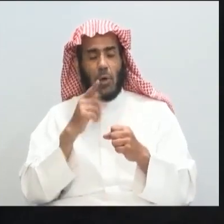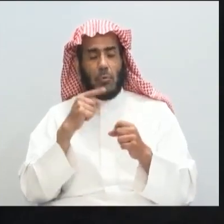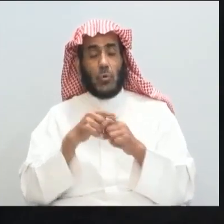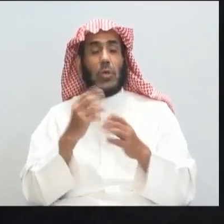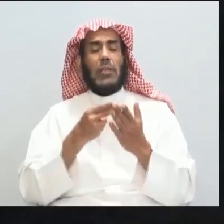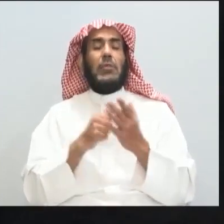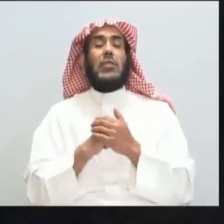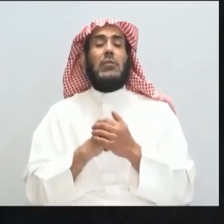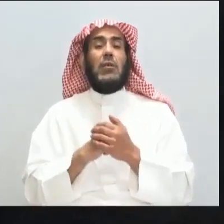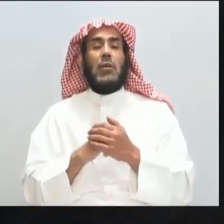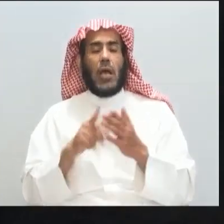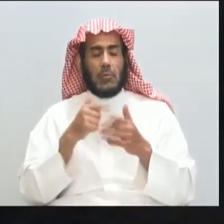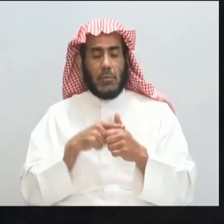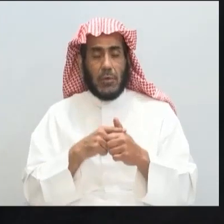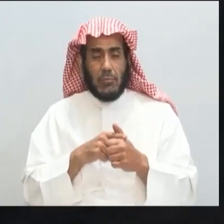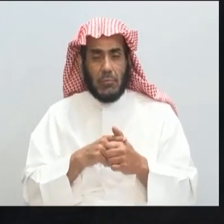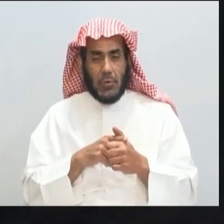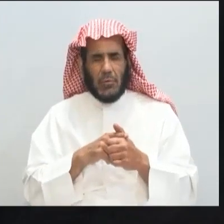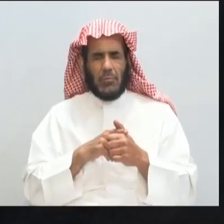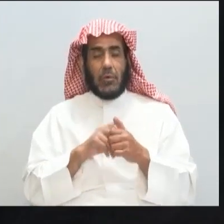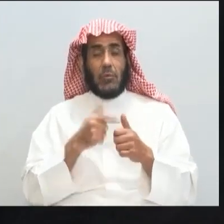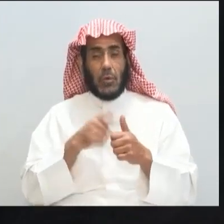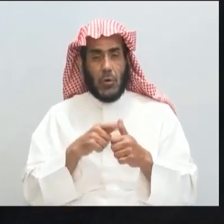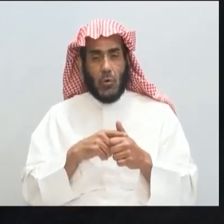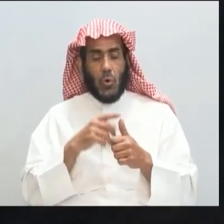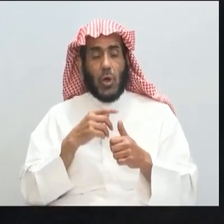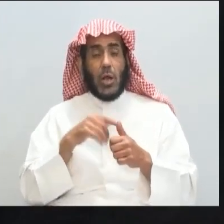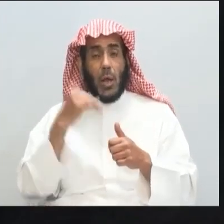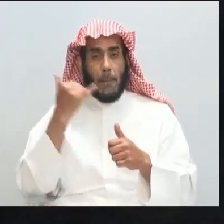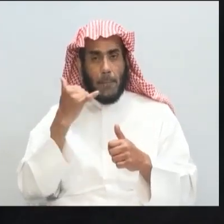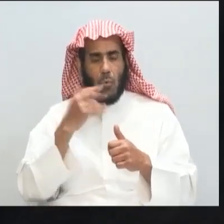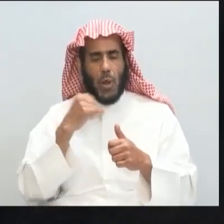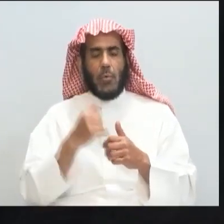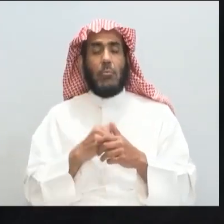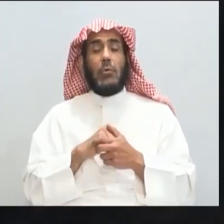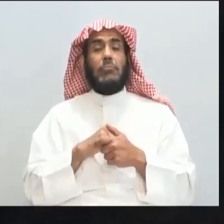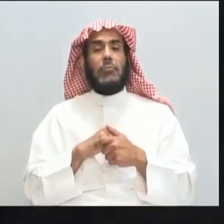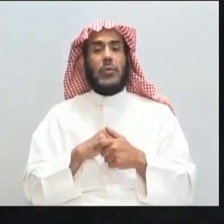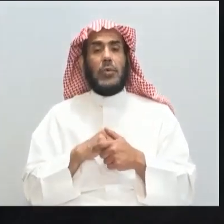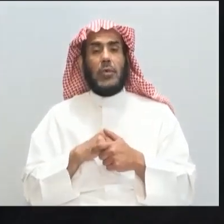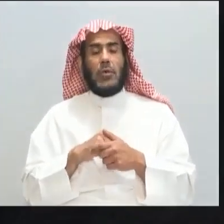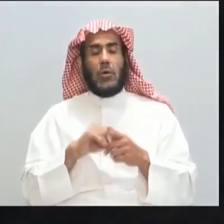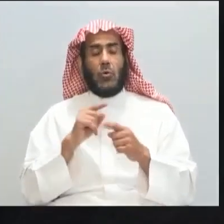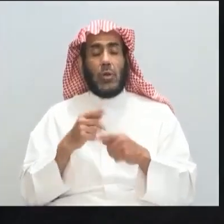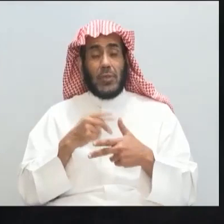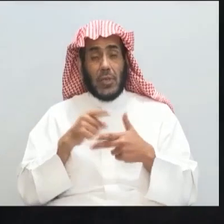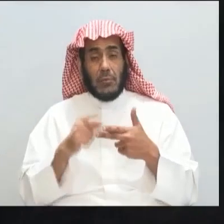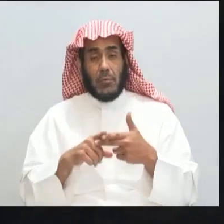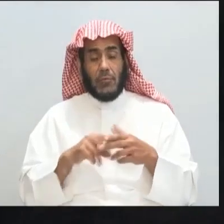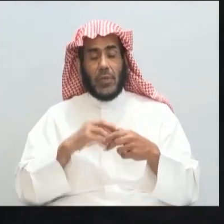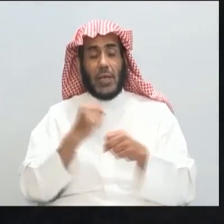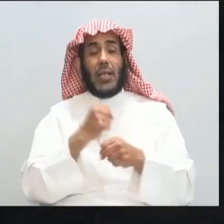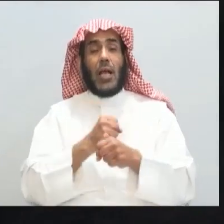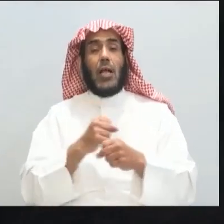محمد كتب الدرس فانا ابدا به فما فما بدئ به يكون له له الغايه وله الاهميه هنا في تركيب في اداء